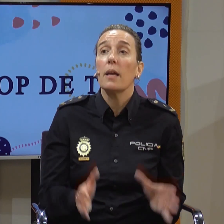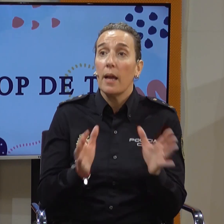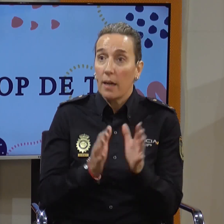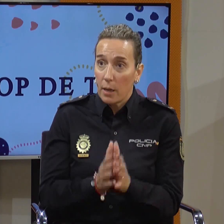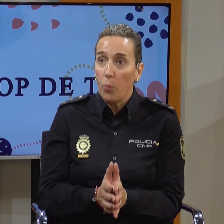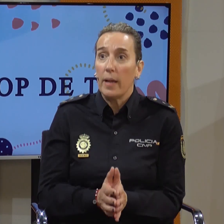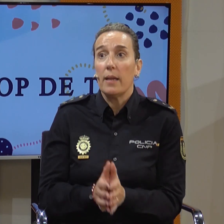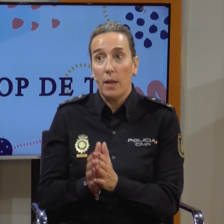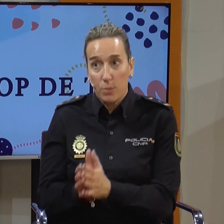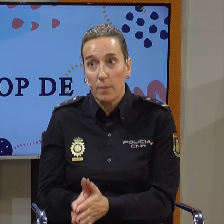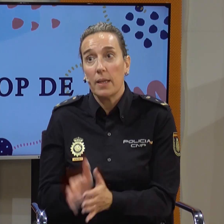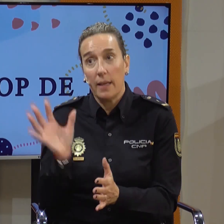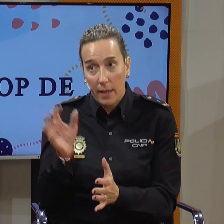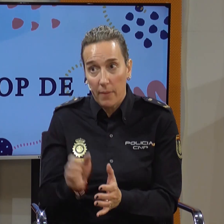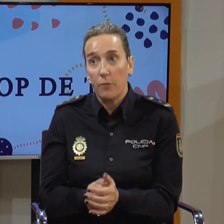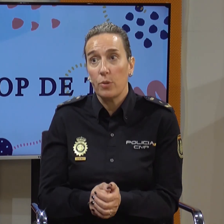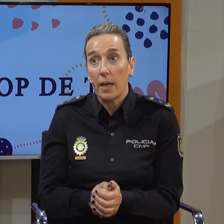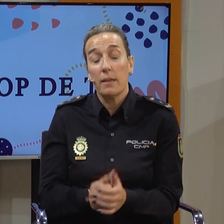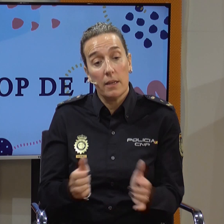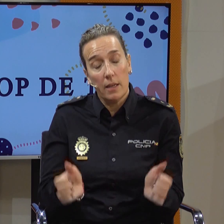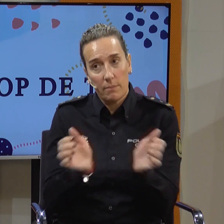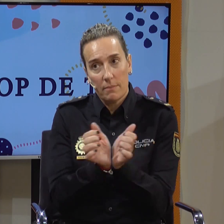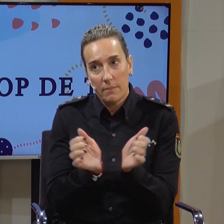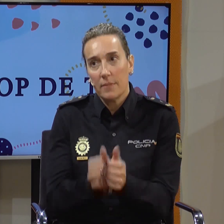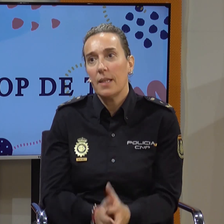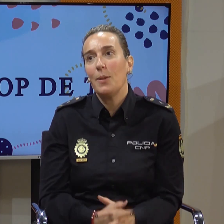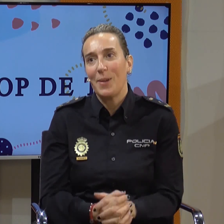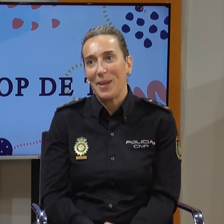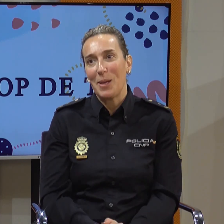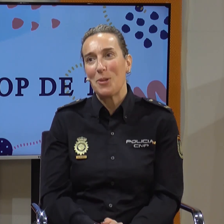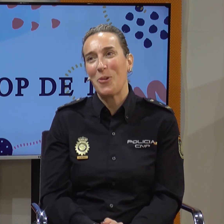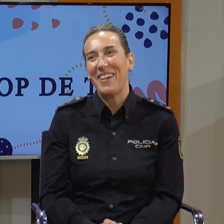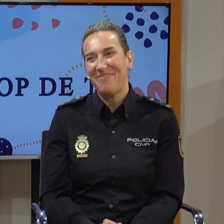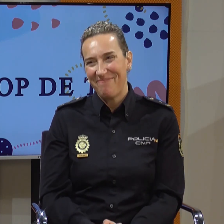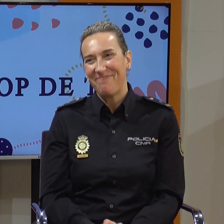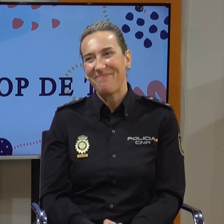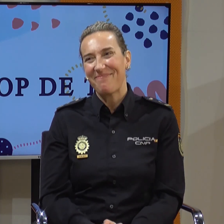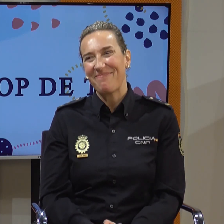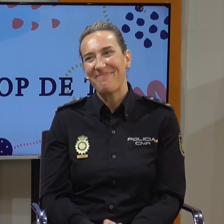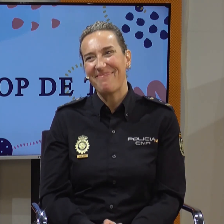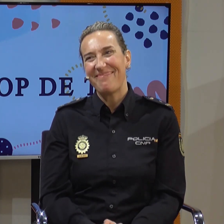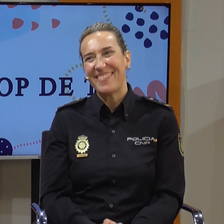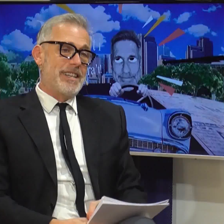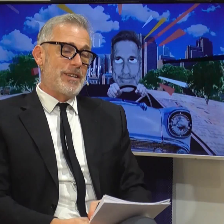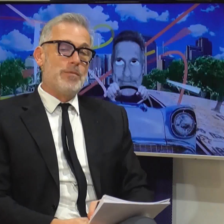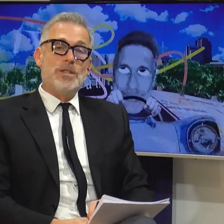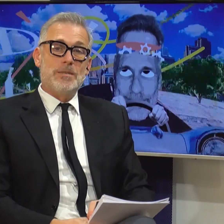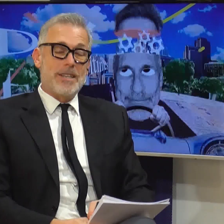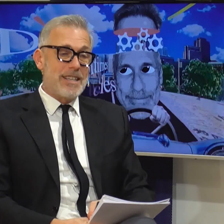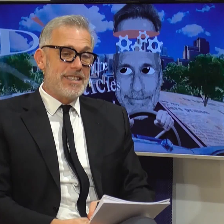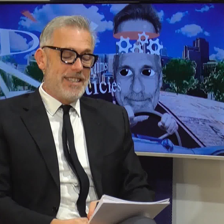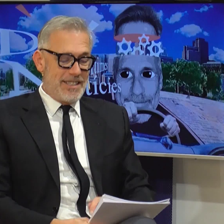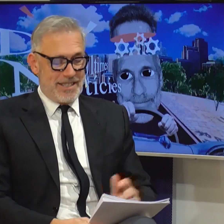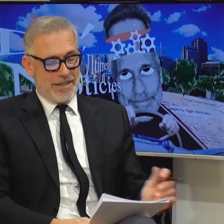aconseguit recuperar l'objecte que acaben de furtar i detindre a aquesta persona. Mònica Garrido,